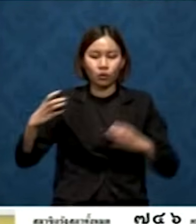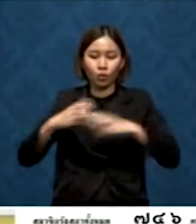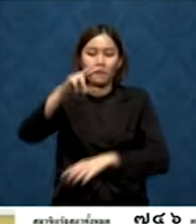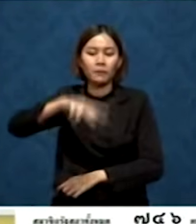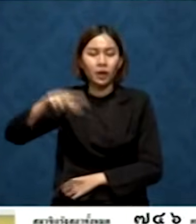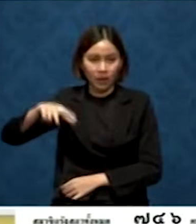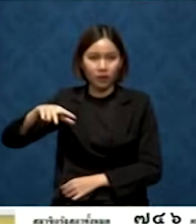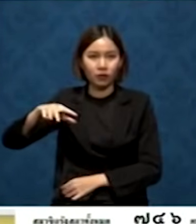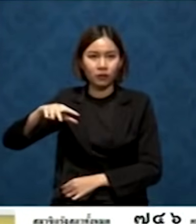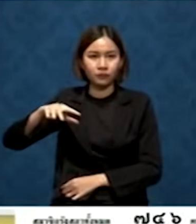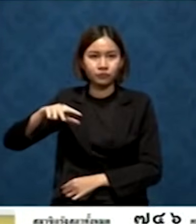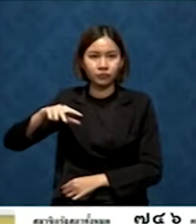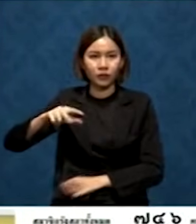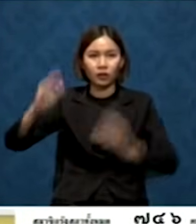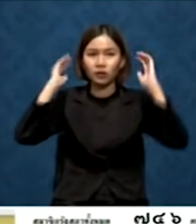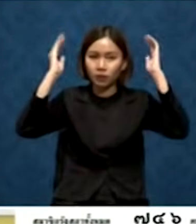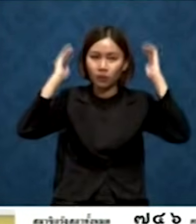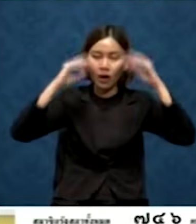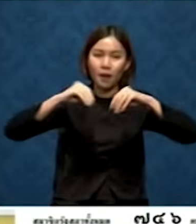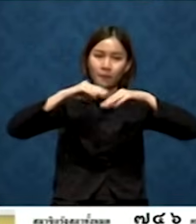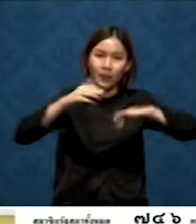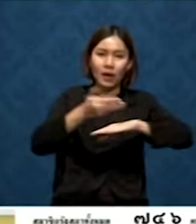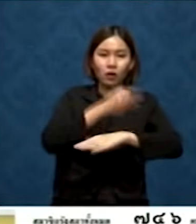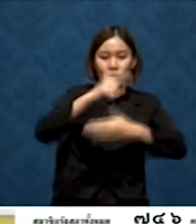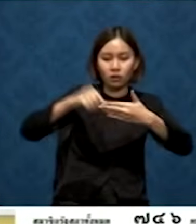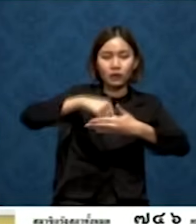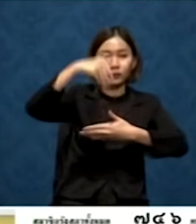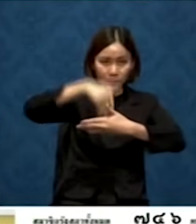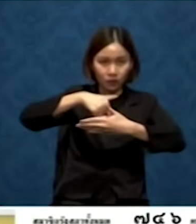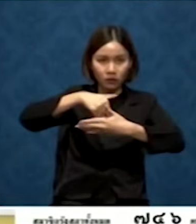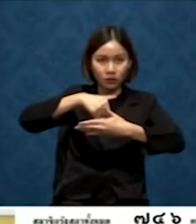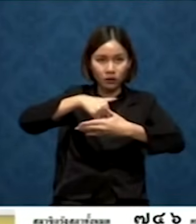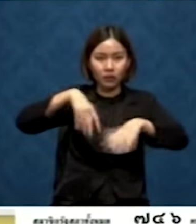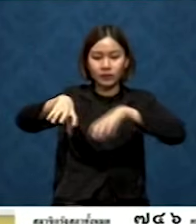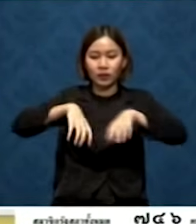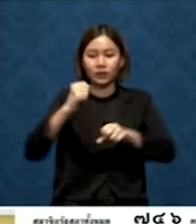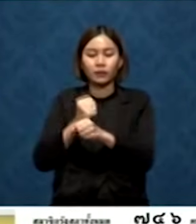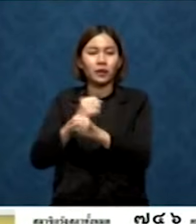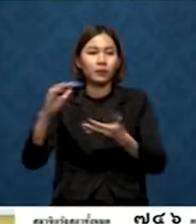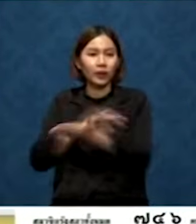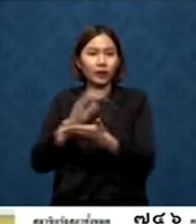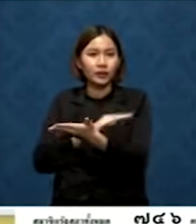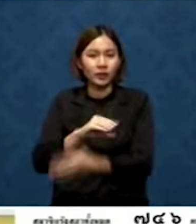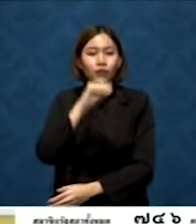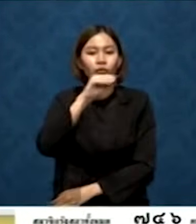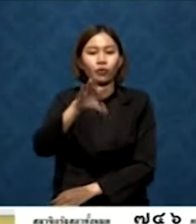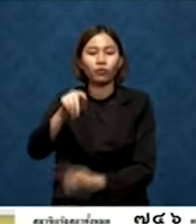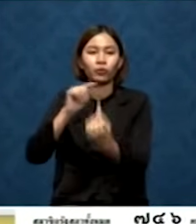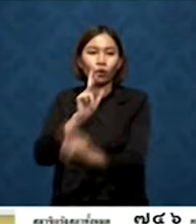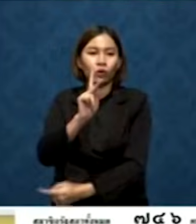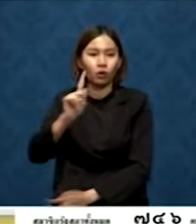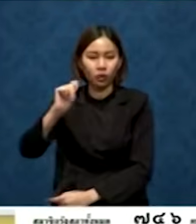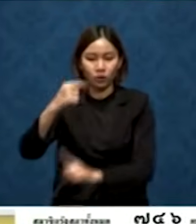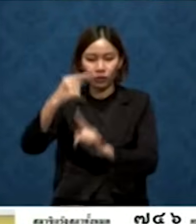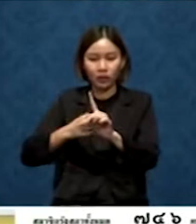ที่ได้ 5ที่หาเสียงไว้ก่อนการเลือกตั้งและจัดทำเป็นเอกสารที่ส่งไปที่กกตเมื่อเดือน